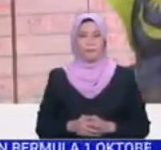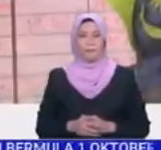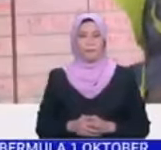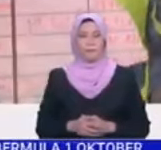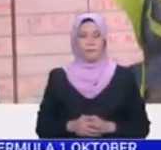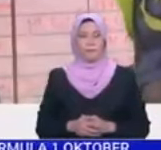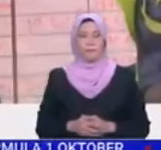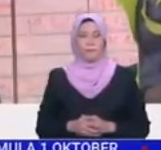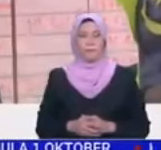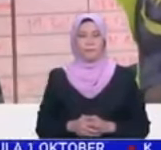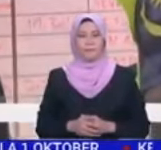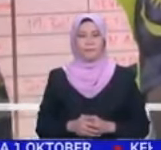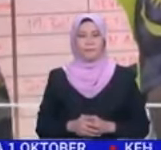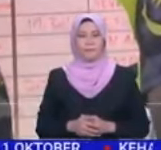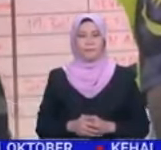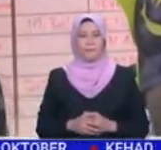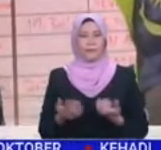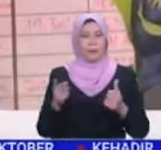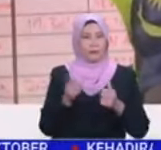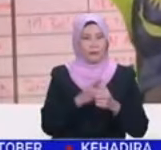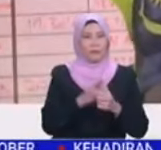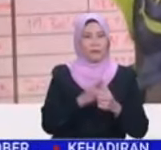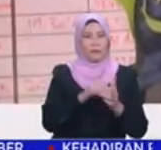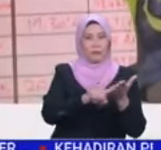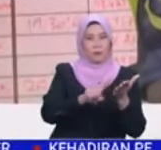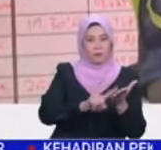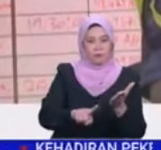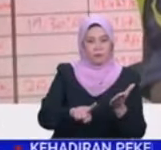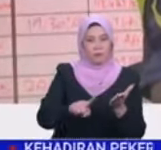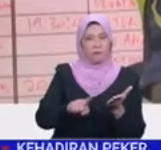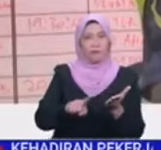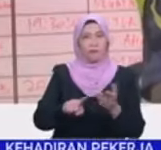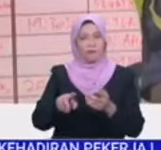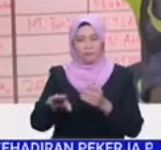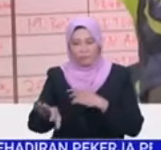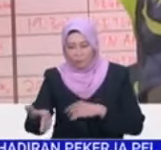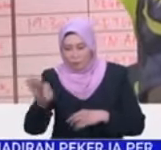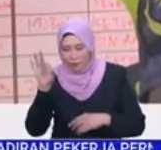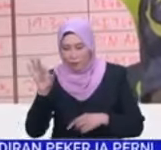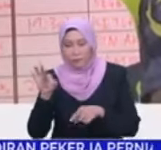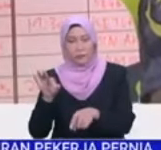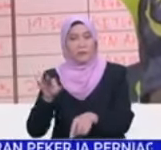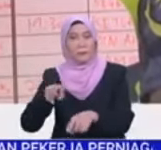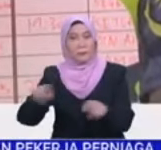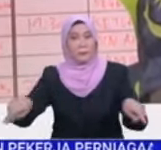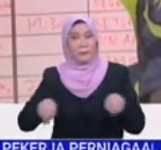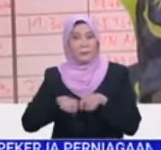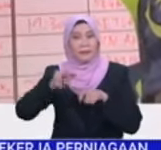Pada waktu kita buat pengesahan mangsa 2.5 daripada darat dipercayai mangsa jatuh,